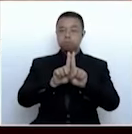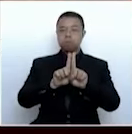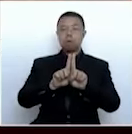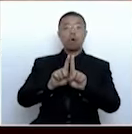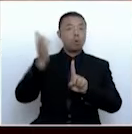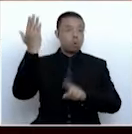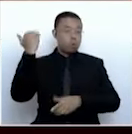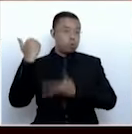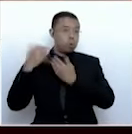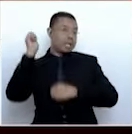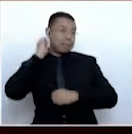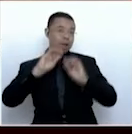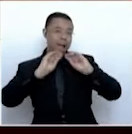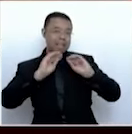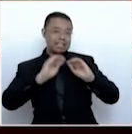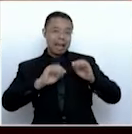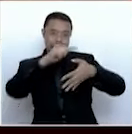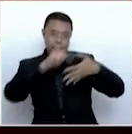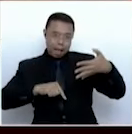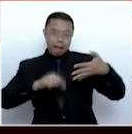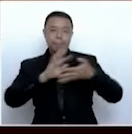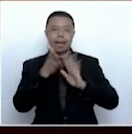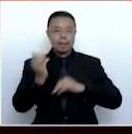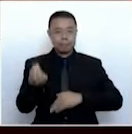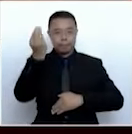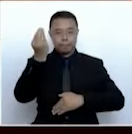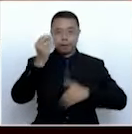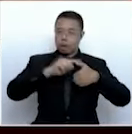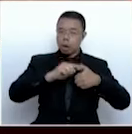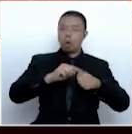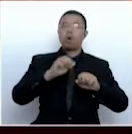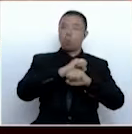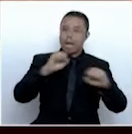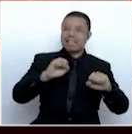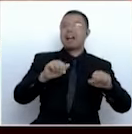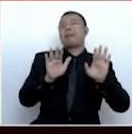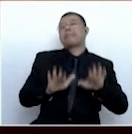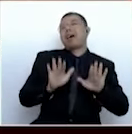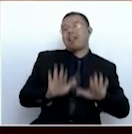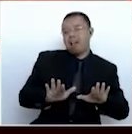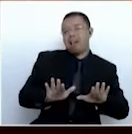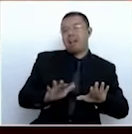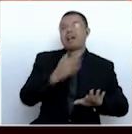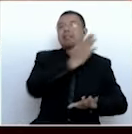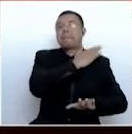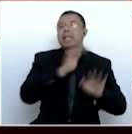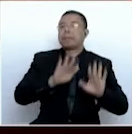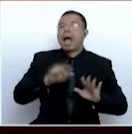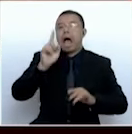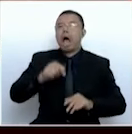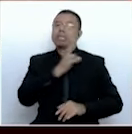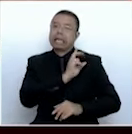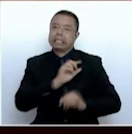kami, khususnya ibunda kami, 5 prinsip kepemimpinan. Kekuasaan itu hanyalah sementara, sehingga harus rajin kami